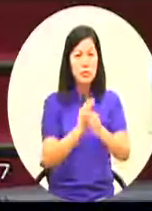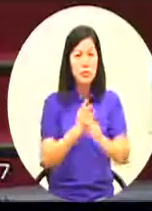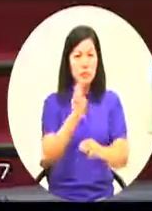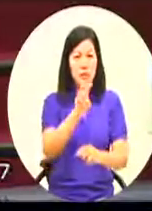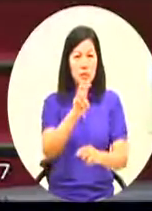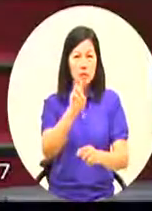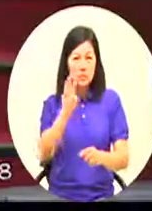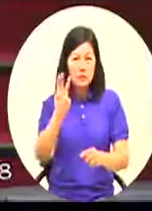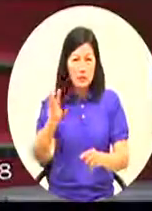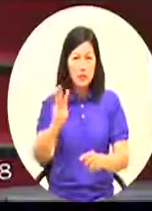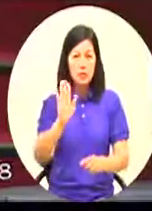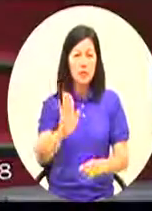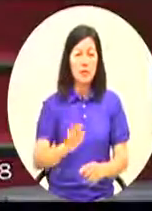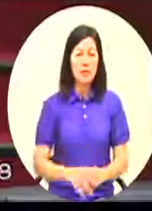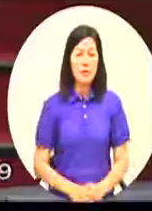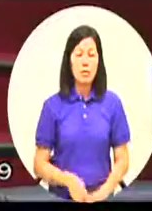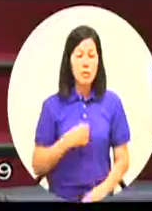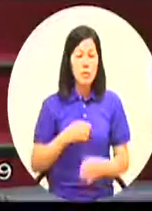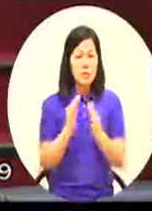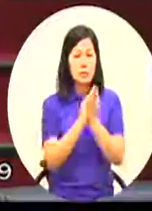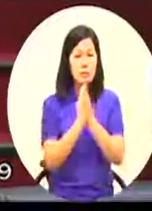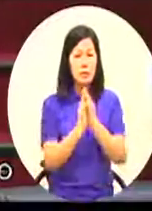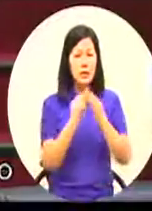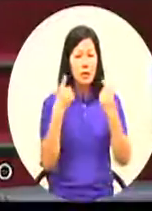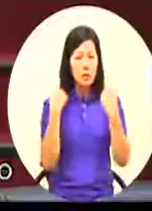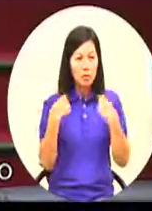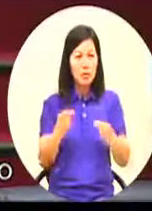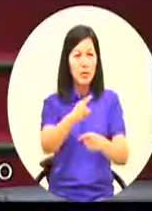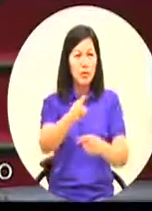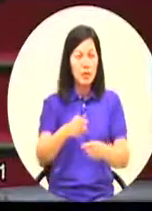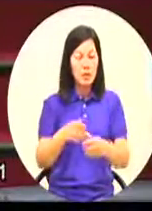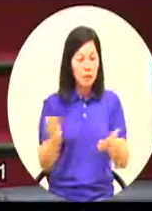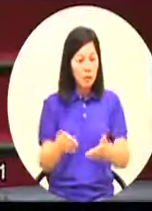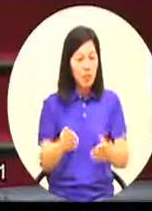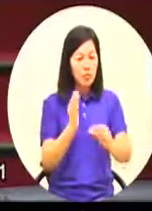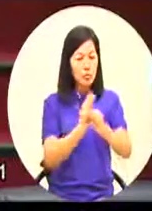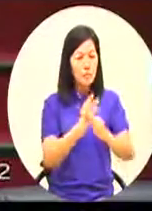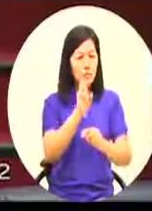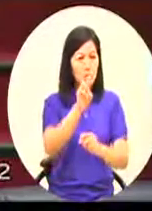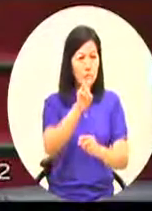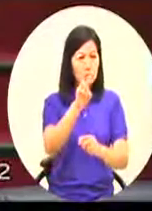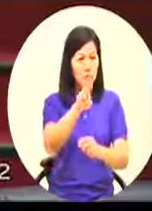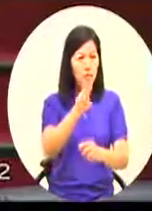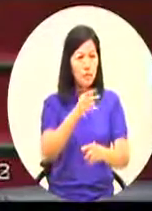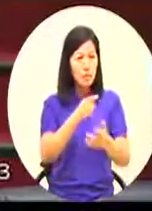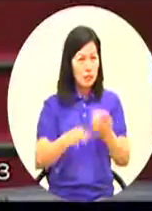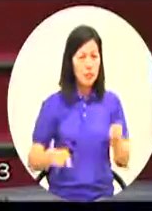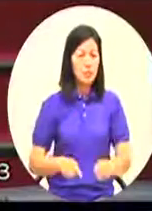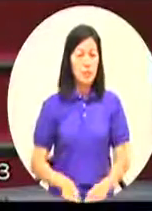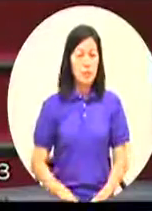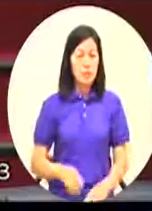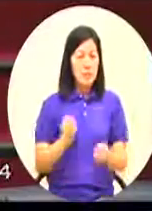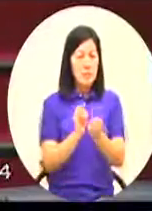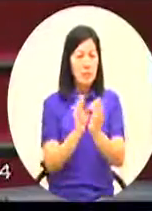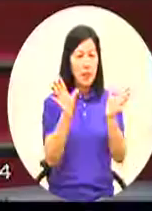23件，那我们桃园已经在施工中的呢22件，那我们茂